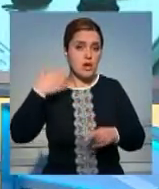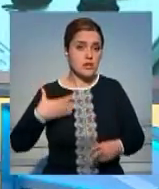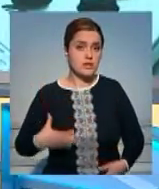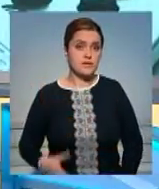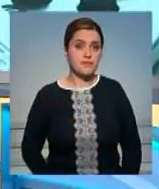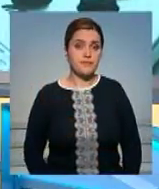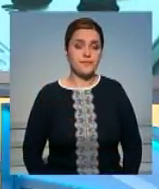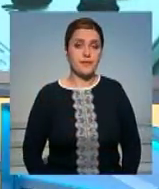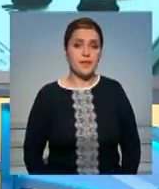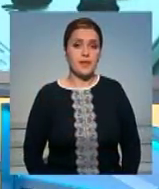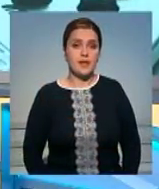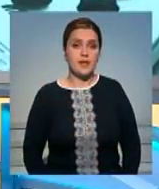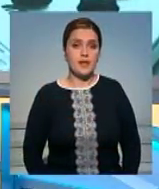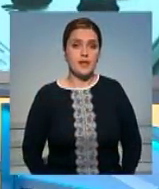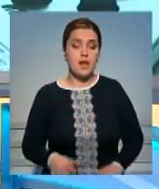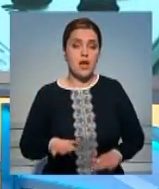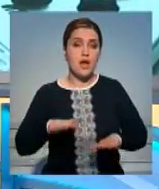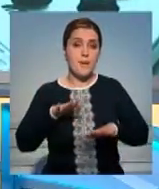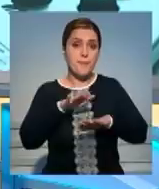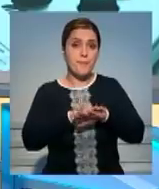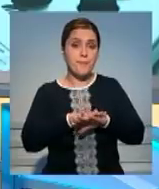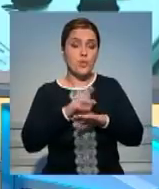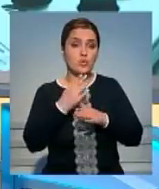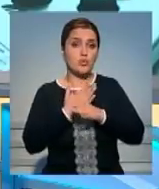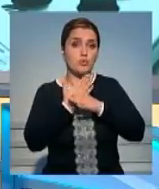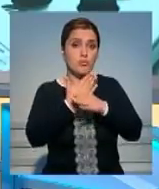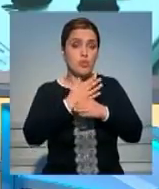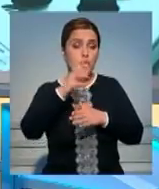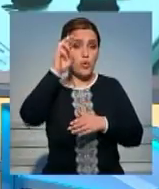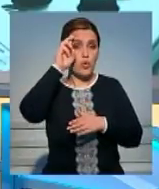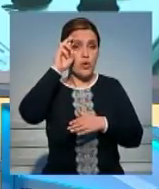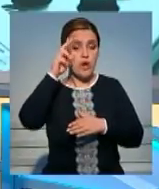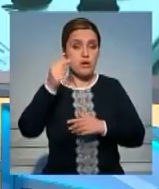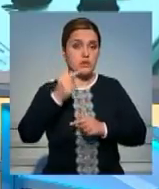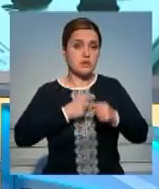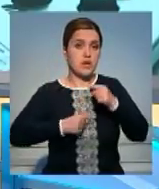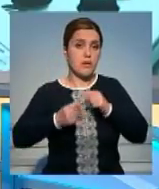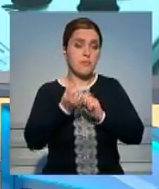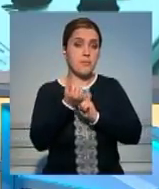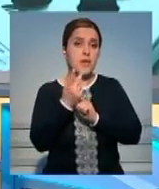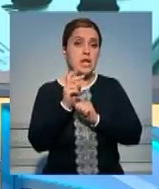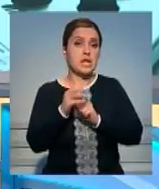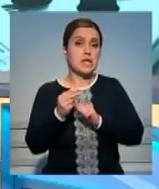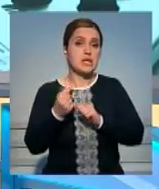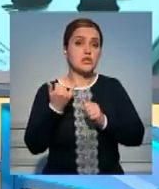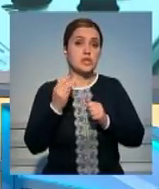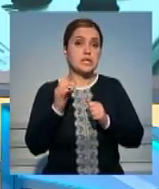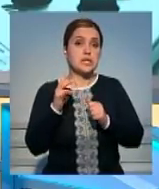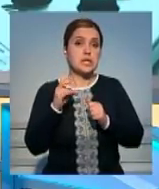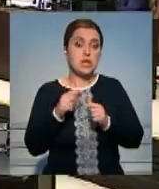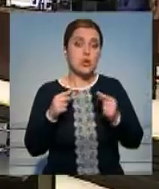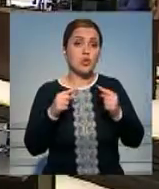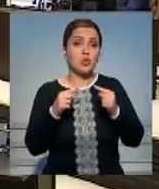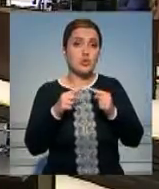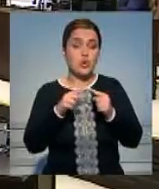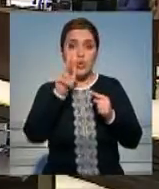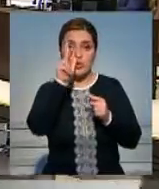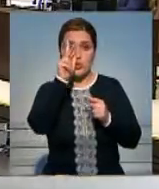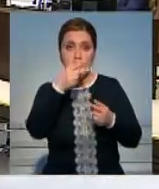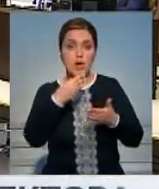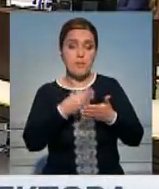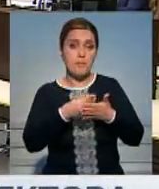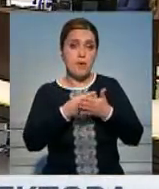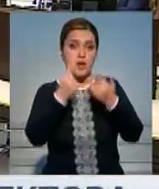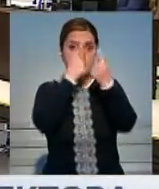Банки, которым финрегулятор оказал поддержку, должны будут вернуть деньги в течение 15 лет. Об этом сегодня в Сенате при уточнении трехлетнего бюджета сообщил